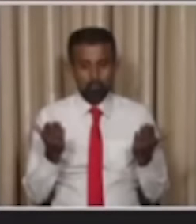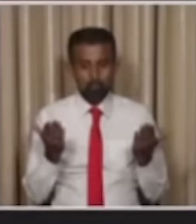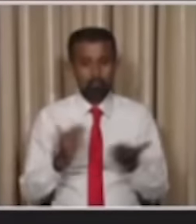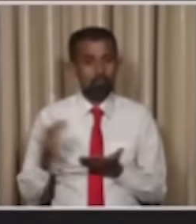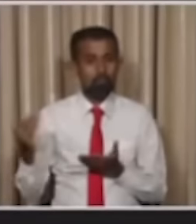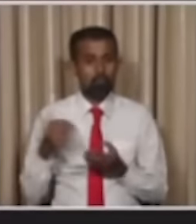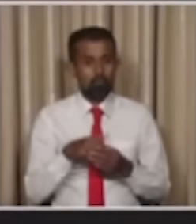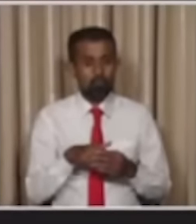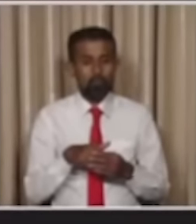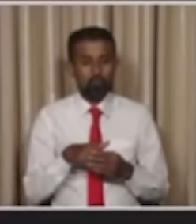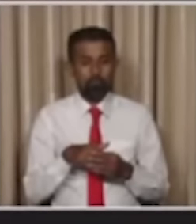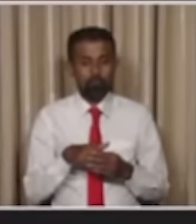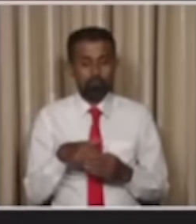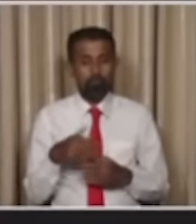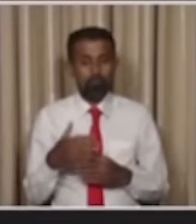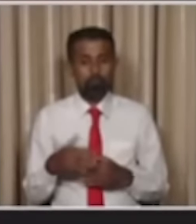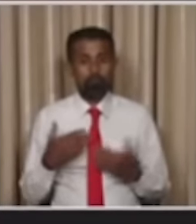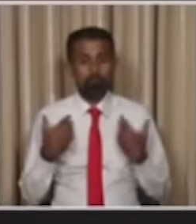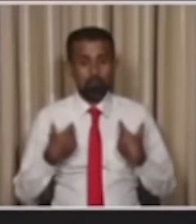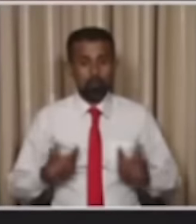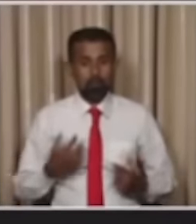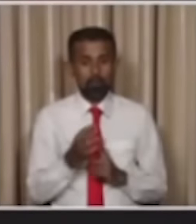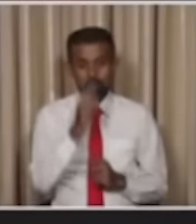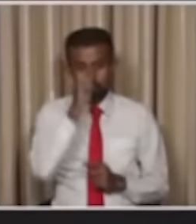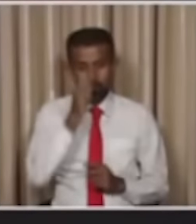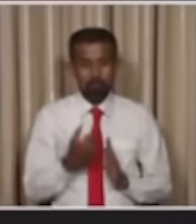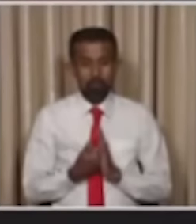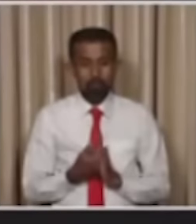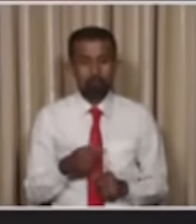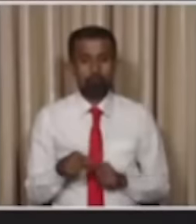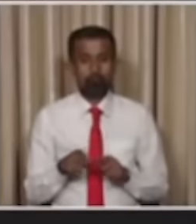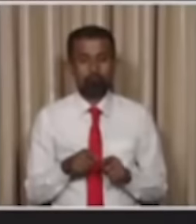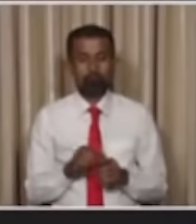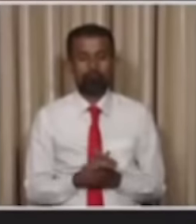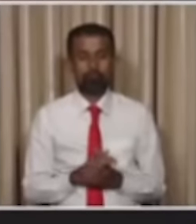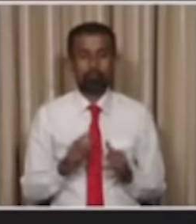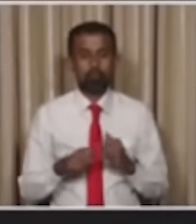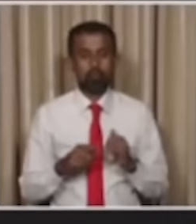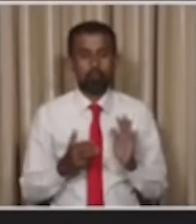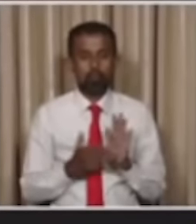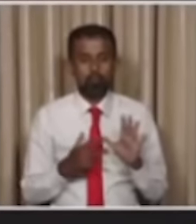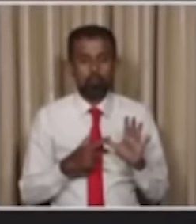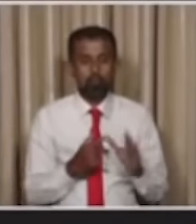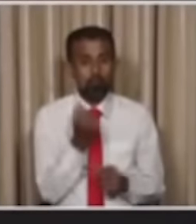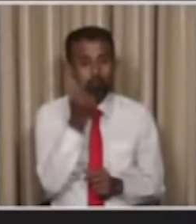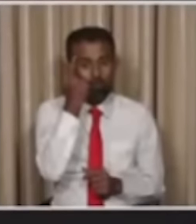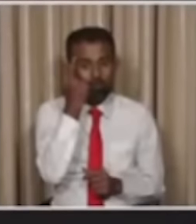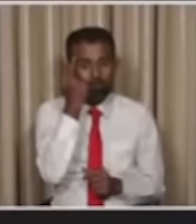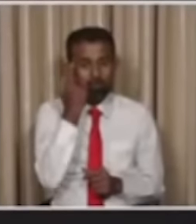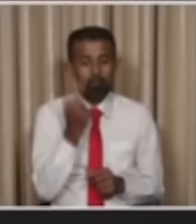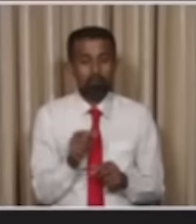සහභාගි වෙච්ච හැටි. මම මහින්ද ජනාධිපතිතුමන්ට ගෞරවයක් පිණිස උමාඔය සංකල්පධාරියා